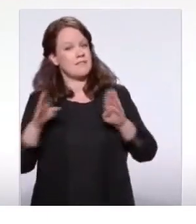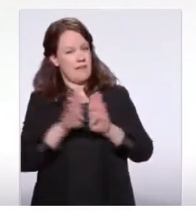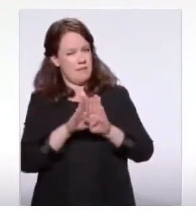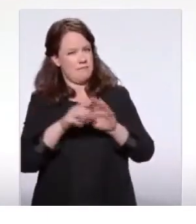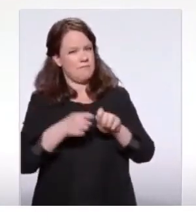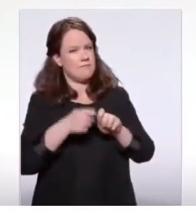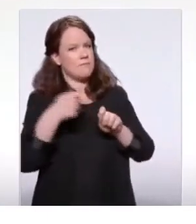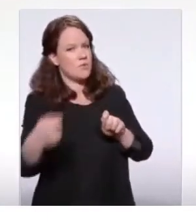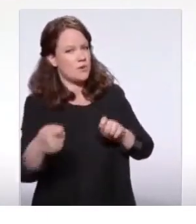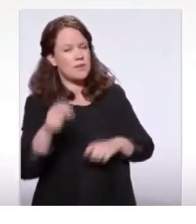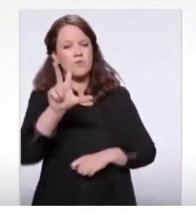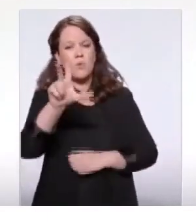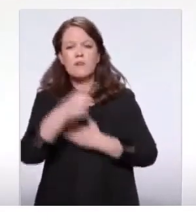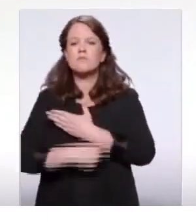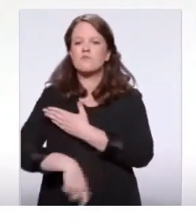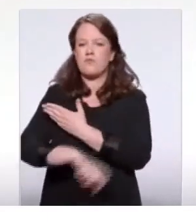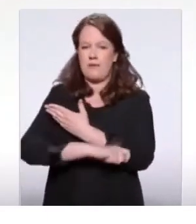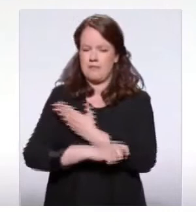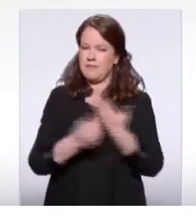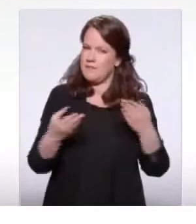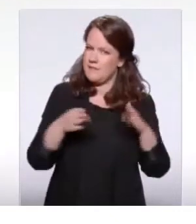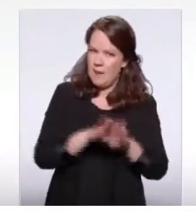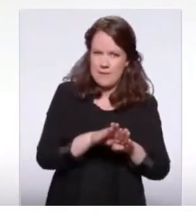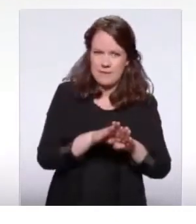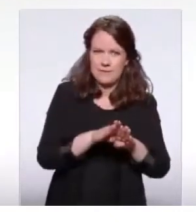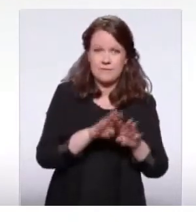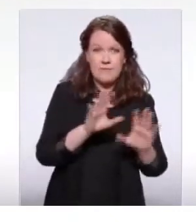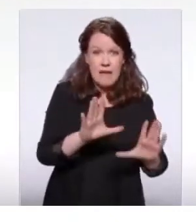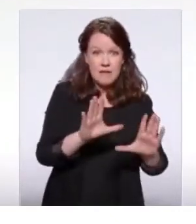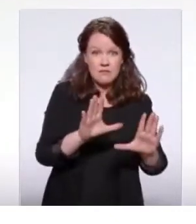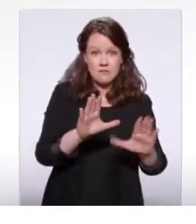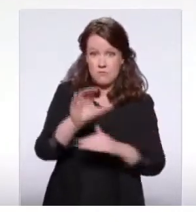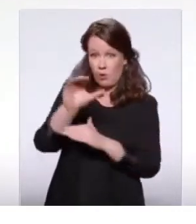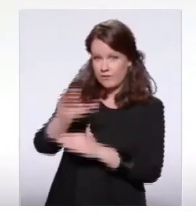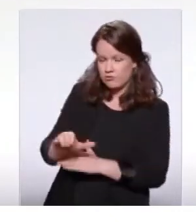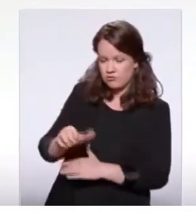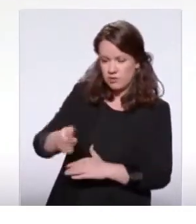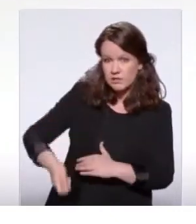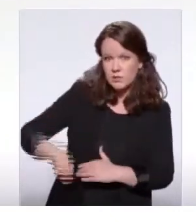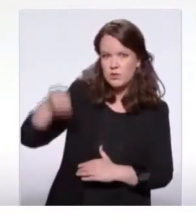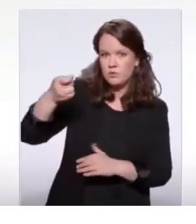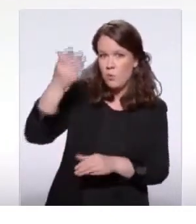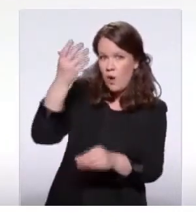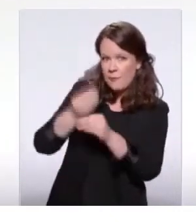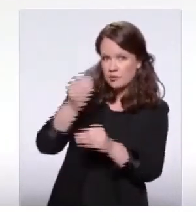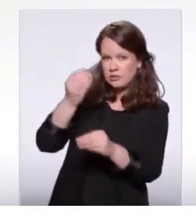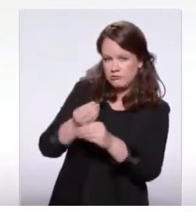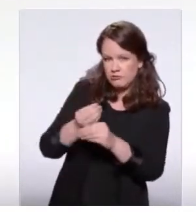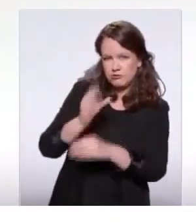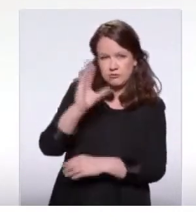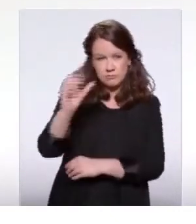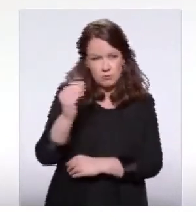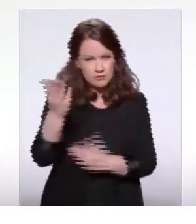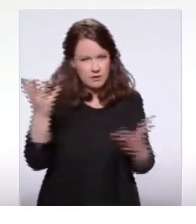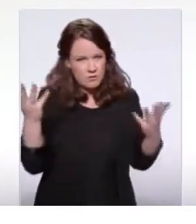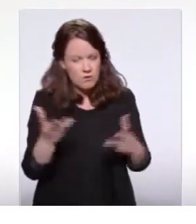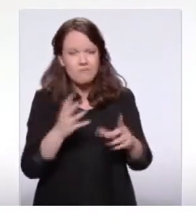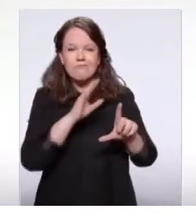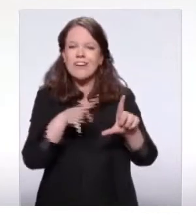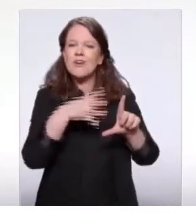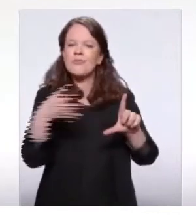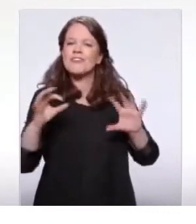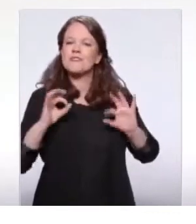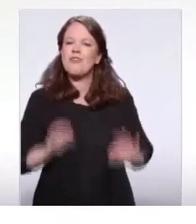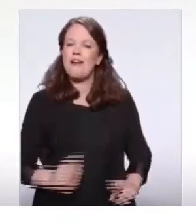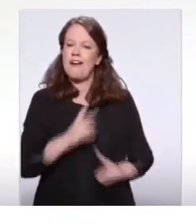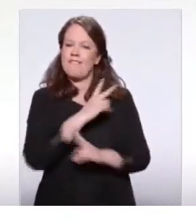oui, nous devons préserver l'éducation et l'apprentissage. C'est pour cela que le calendrier scolaire sera adapté pour